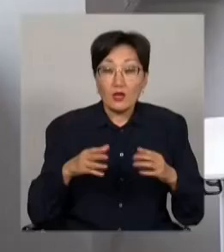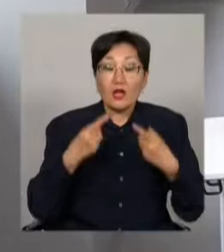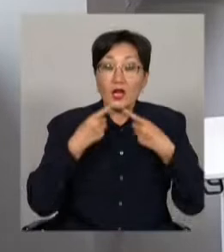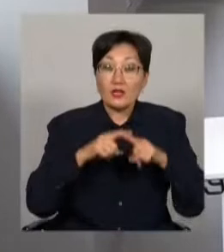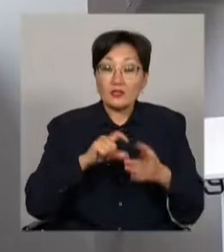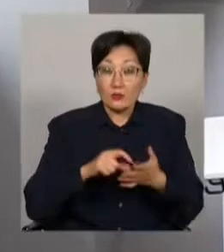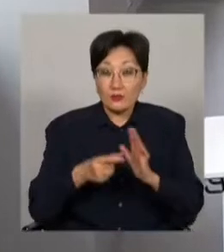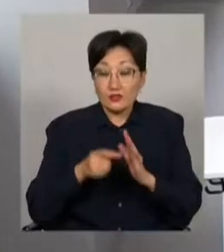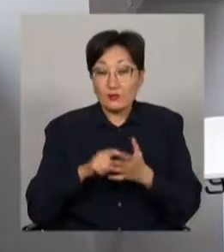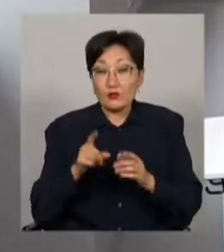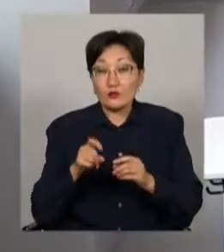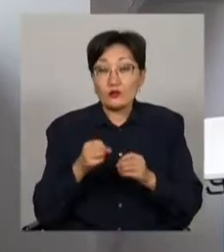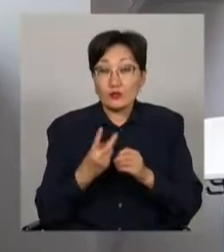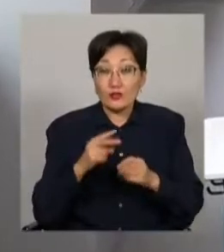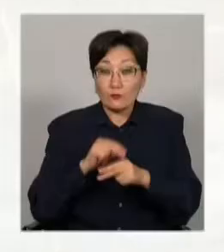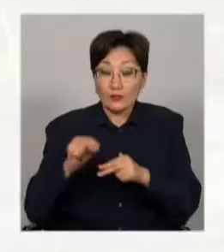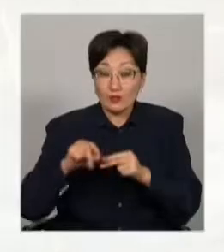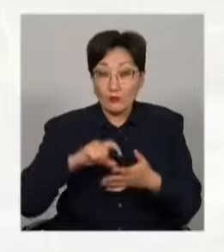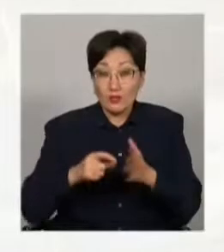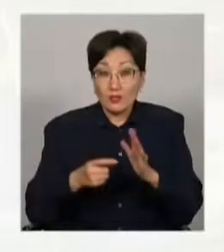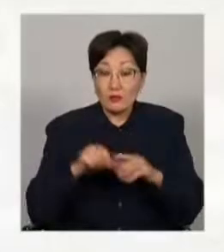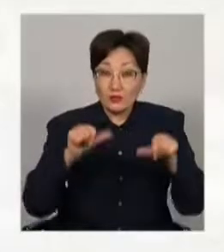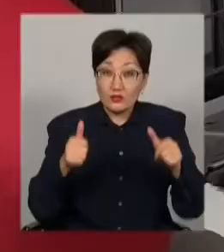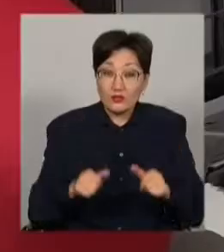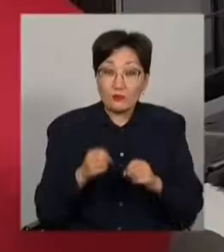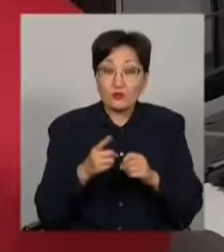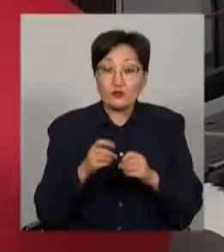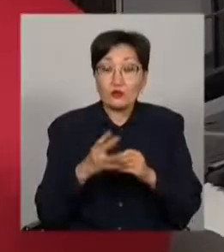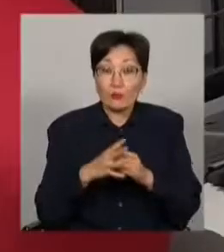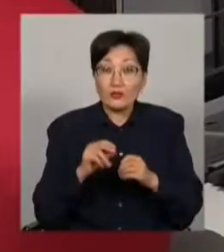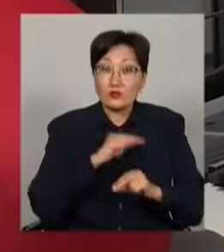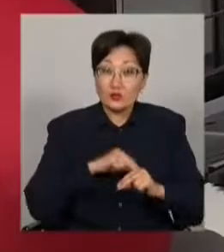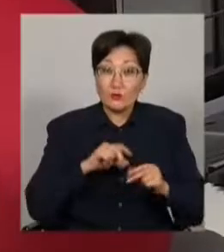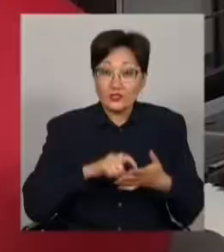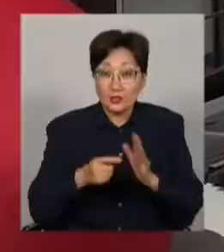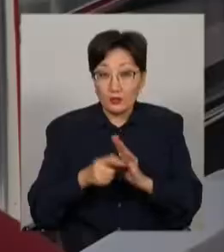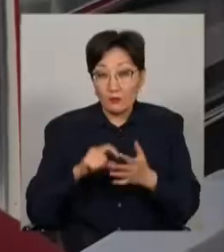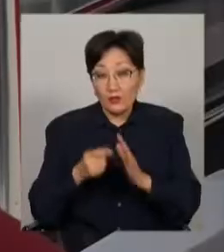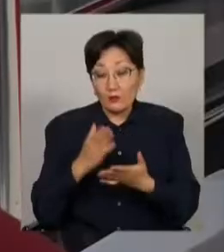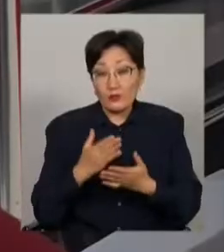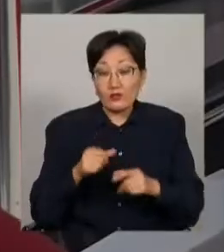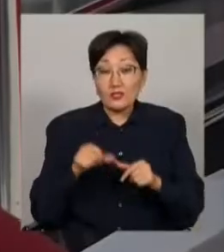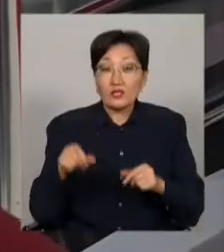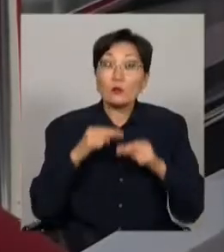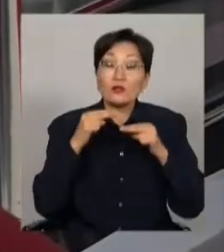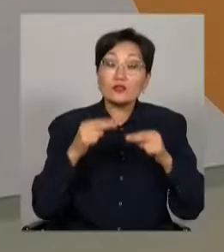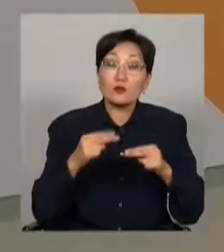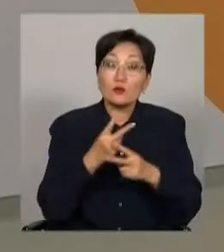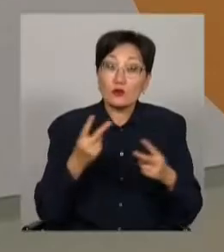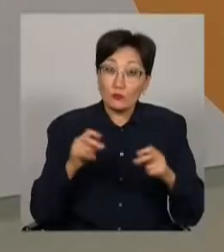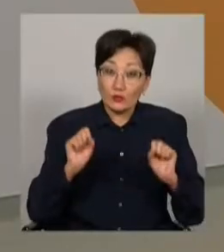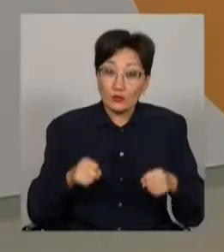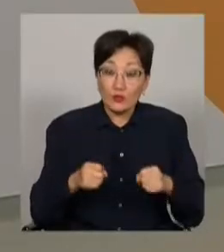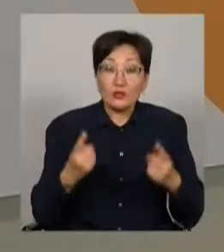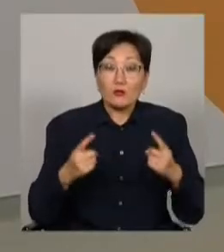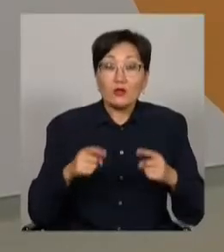зертхана, 112 дәріс бөлмесімен Open Space форматында 115 жұмыс аймағы бар. Нысан дизайнына ерекше көңіл бөлінгені көрініп ақтыр.